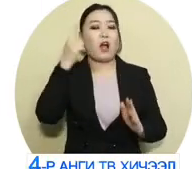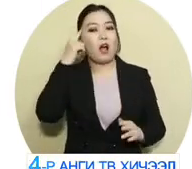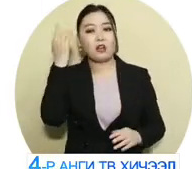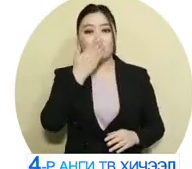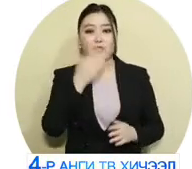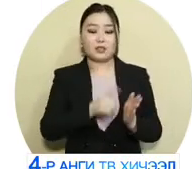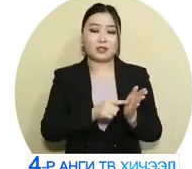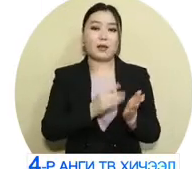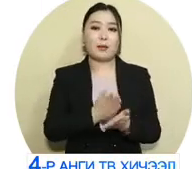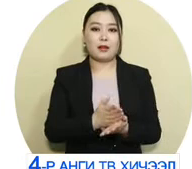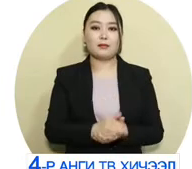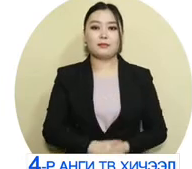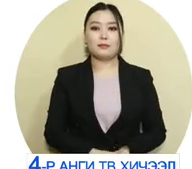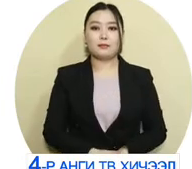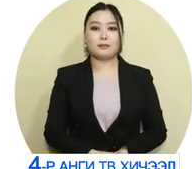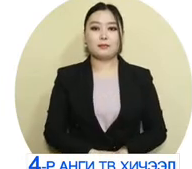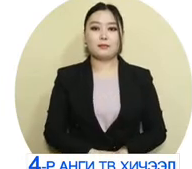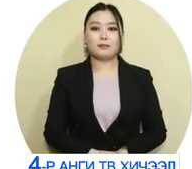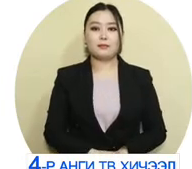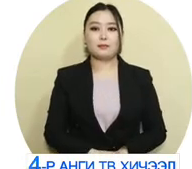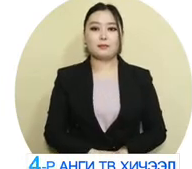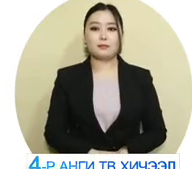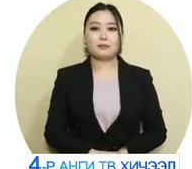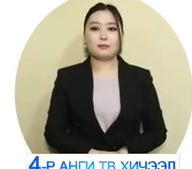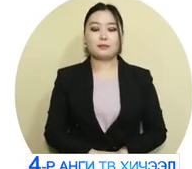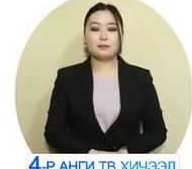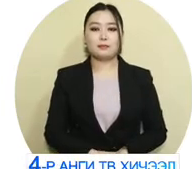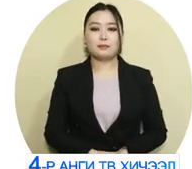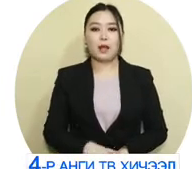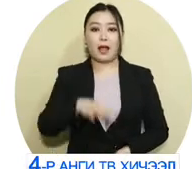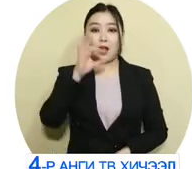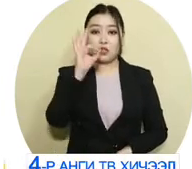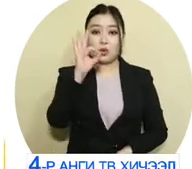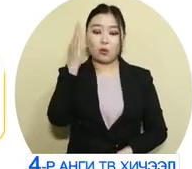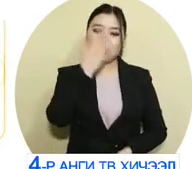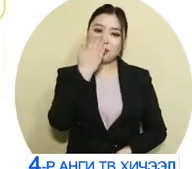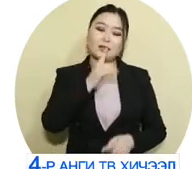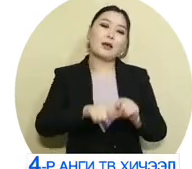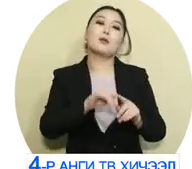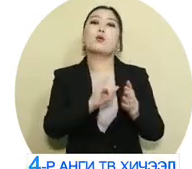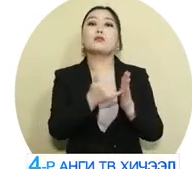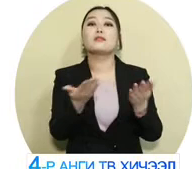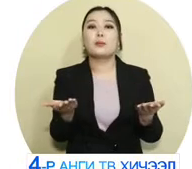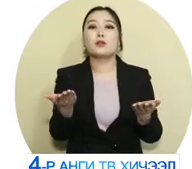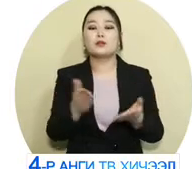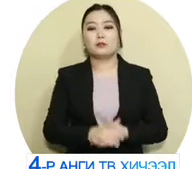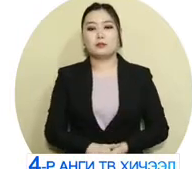За ингээд зөв унших гэдэг нь ямар утгатай юм бол